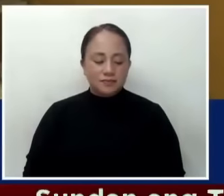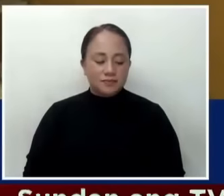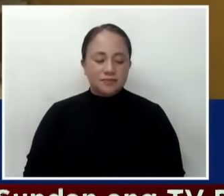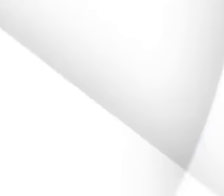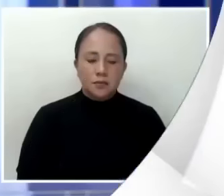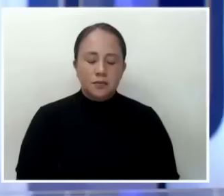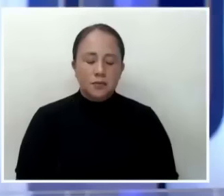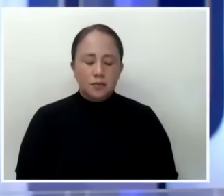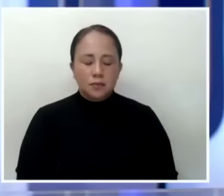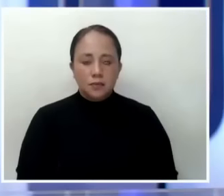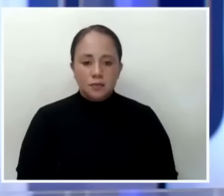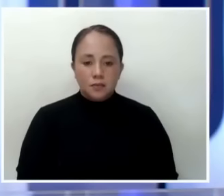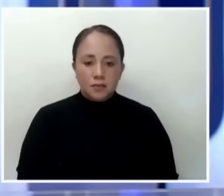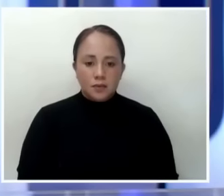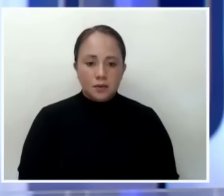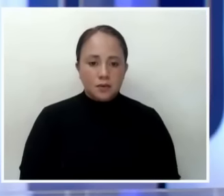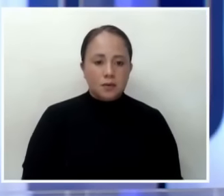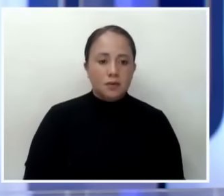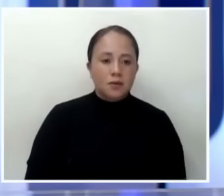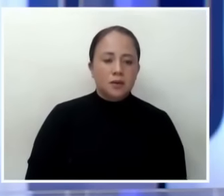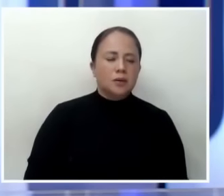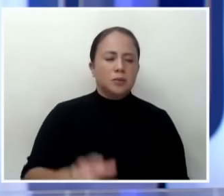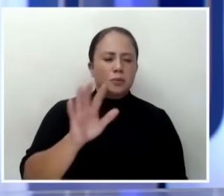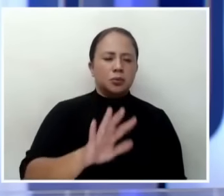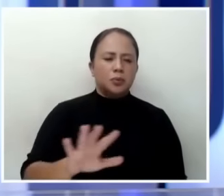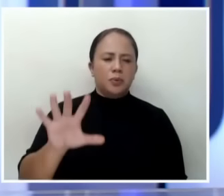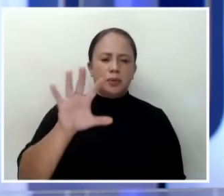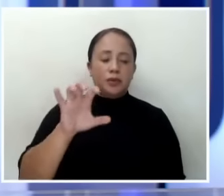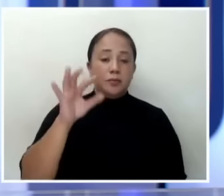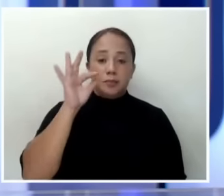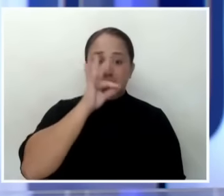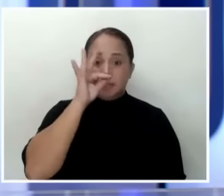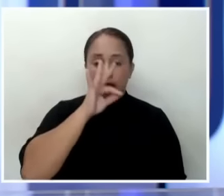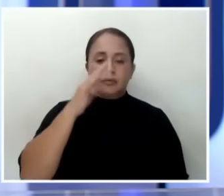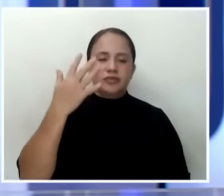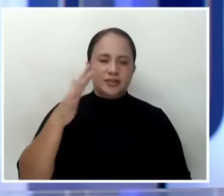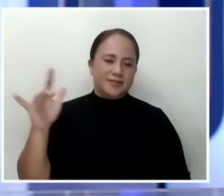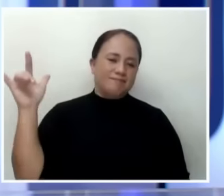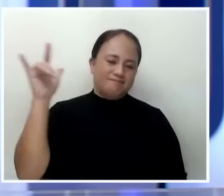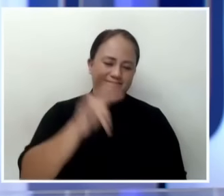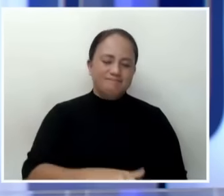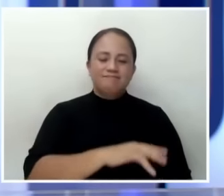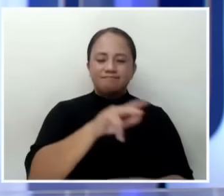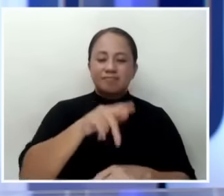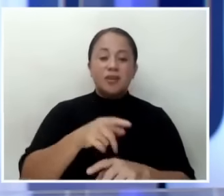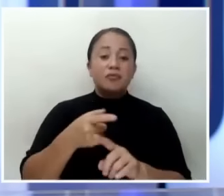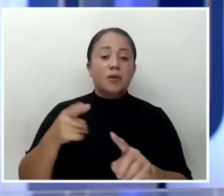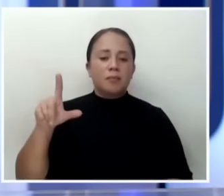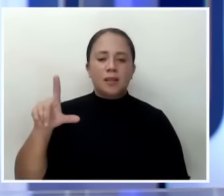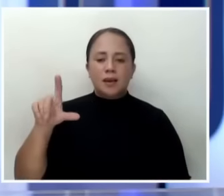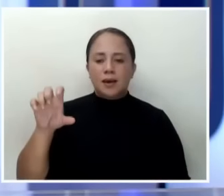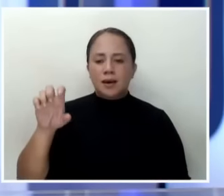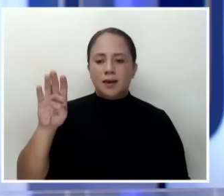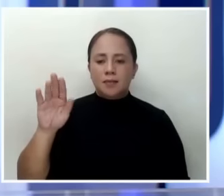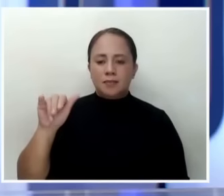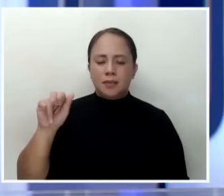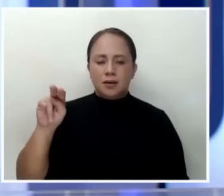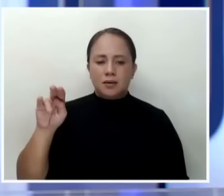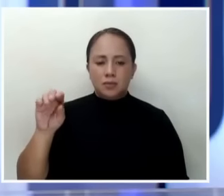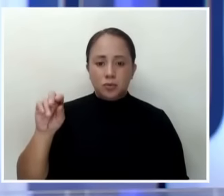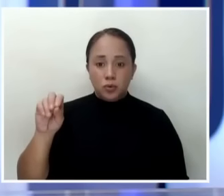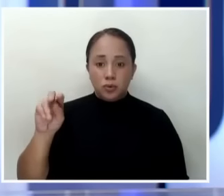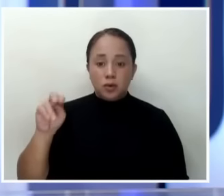News. Mahigit 500 mga Pinoy ang nakauwi sa bansa mula Lebanon. Sa gitna ito ng nagpapatuloy